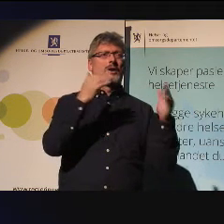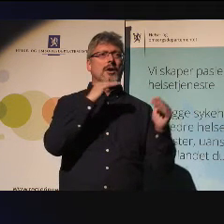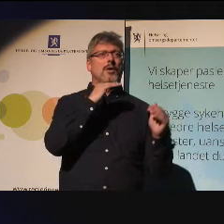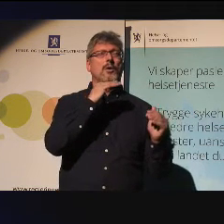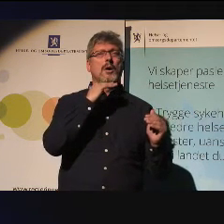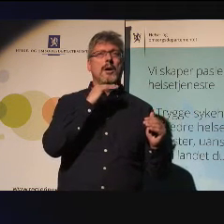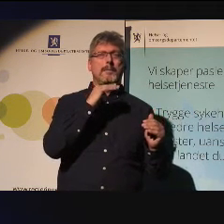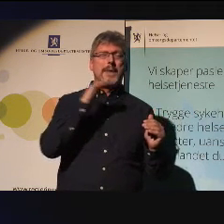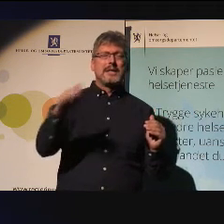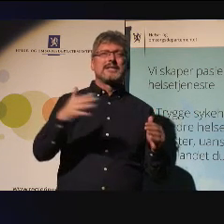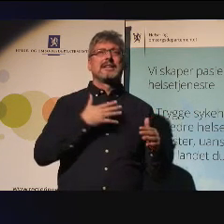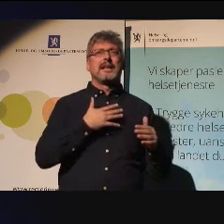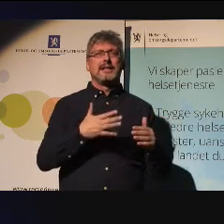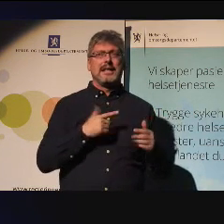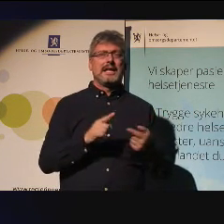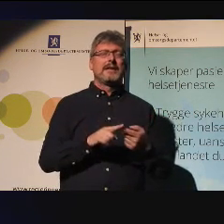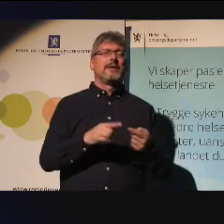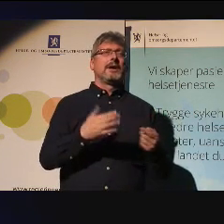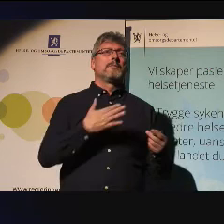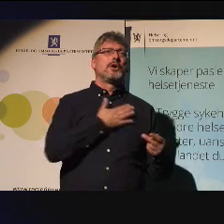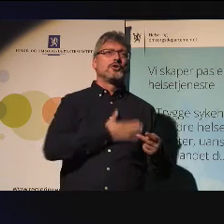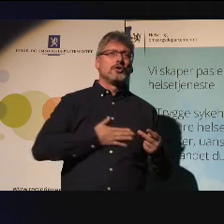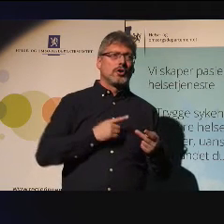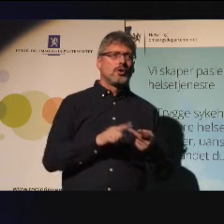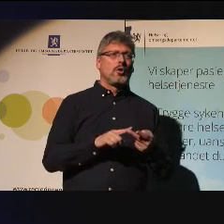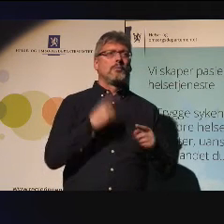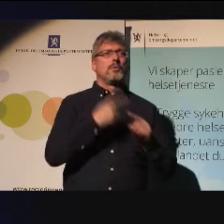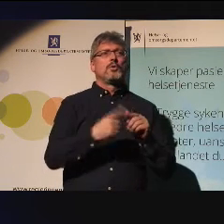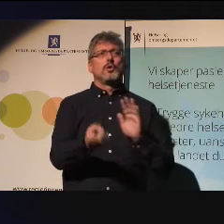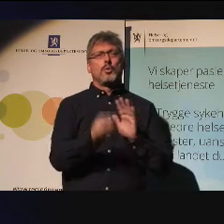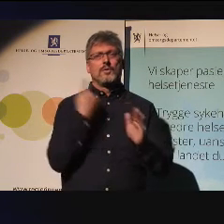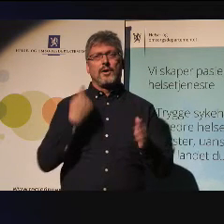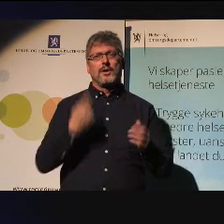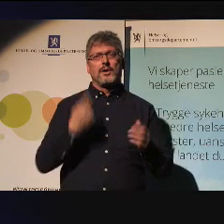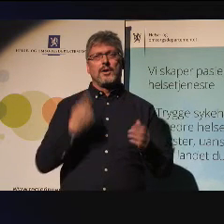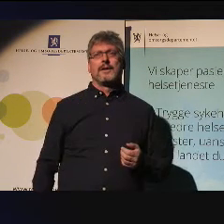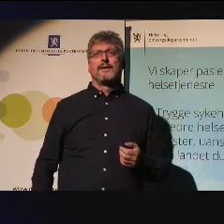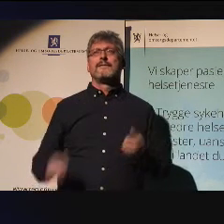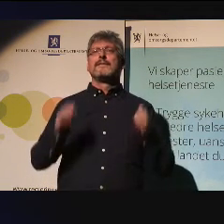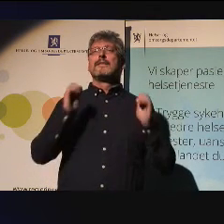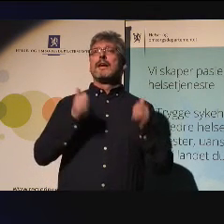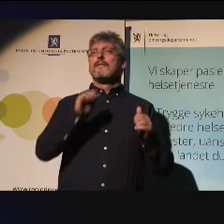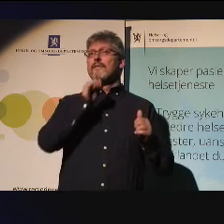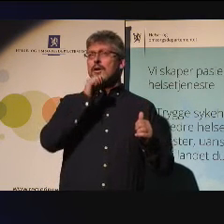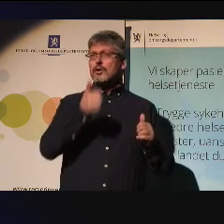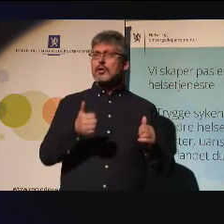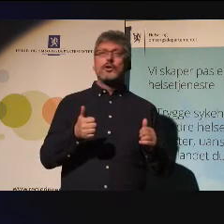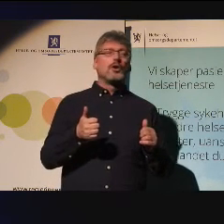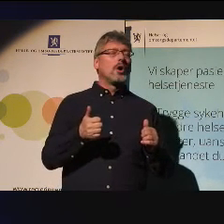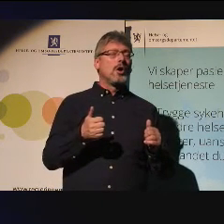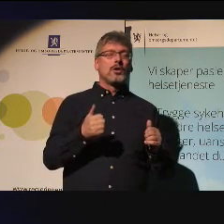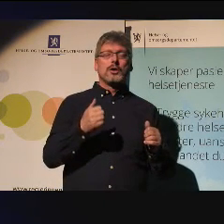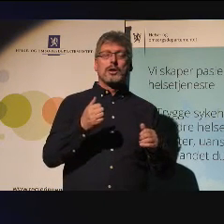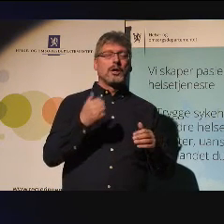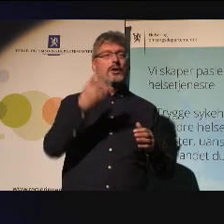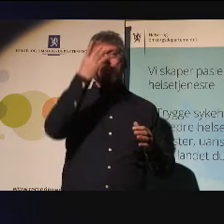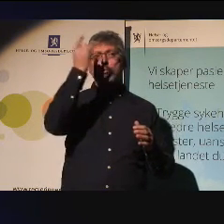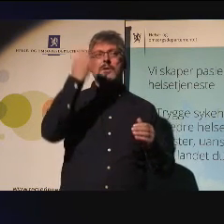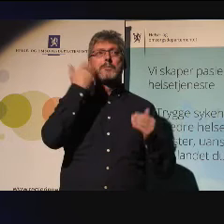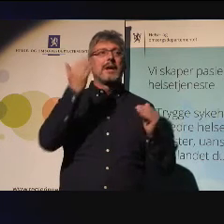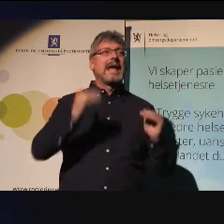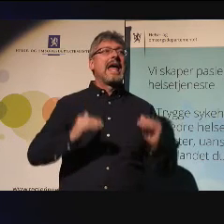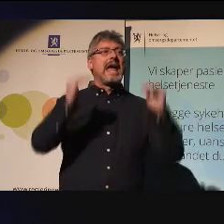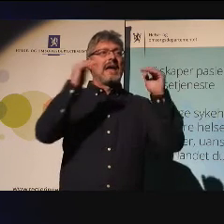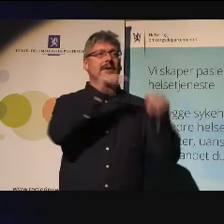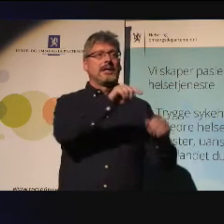livet med sykdom og utfordringer. Det derfor vi er nødt til å heve kompetansen vi har i